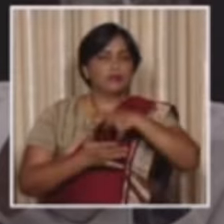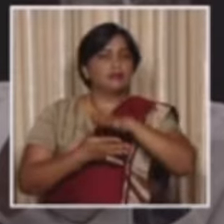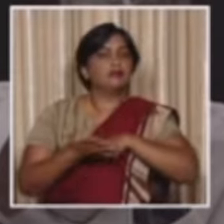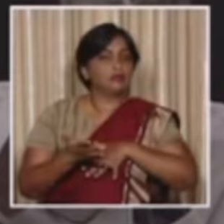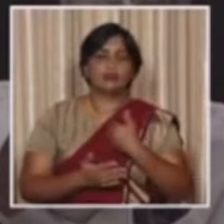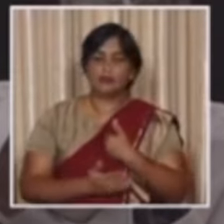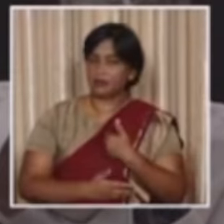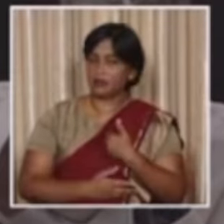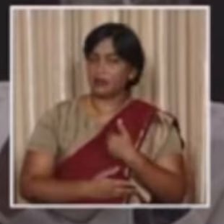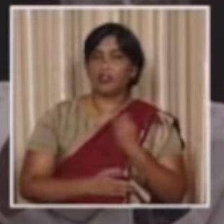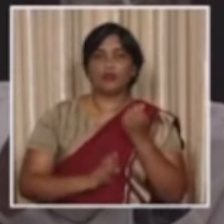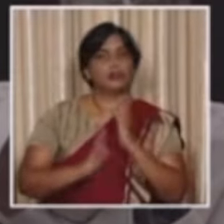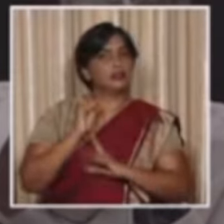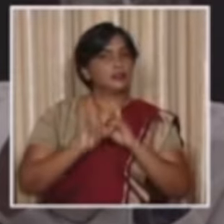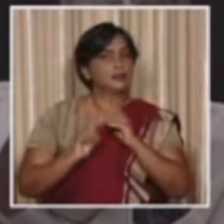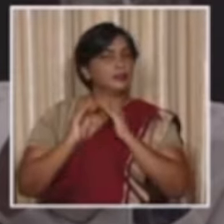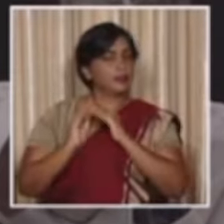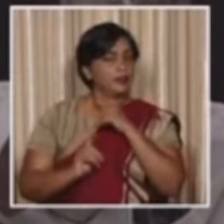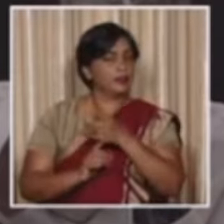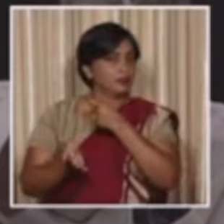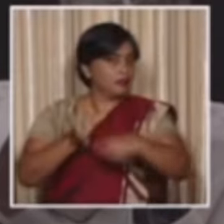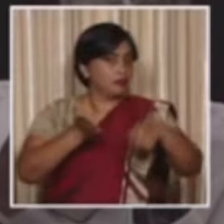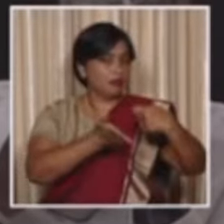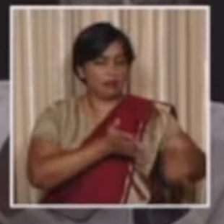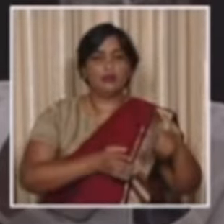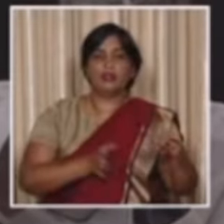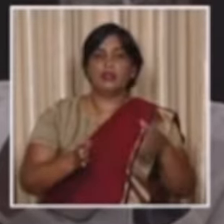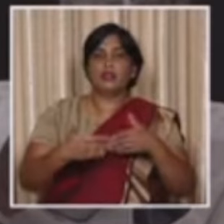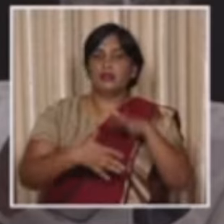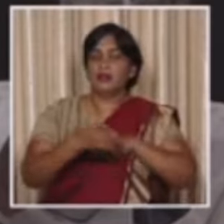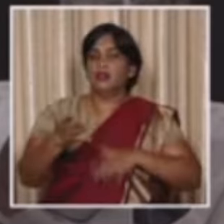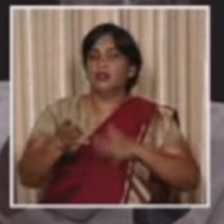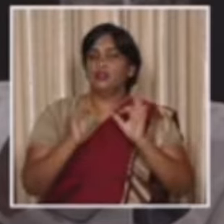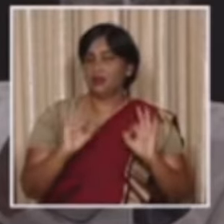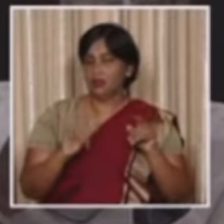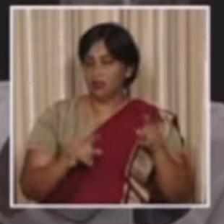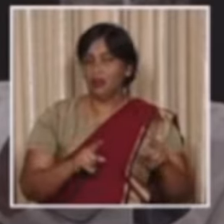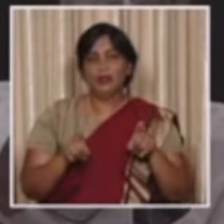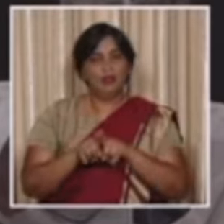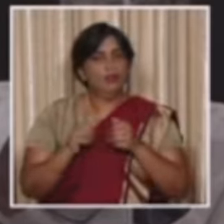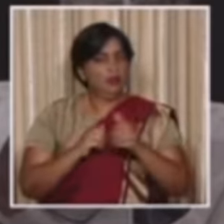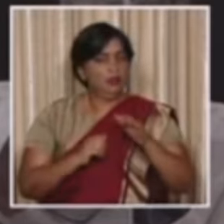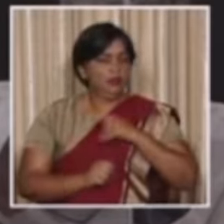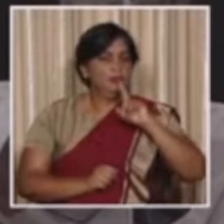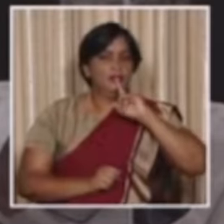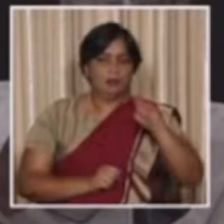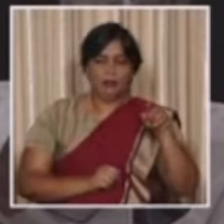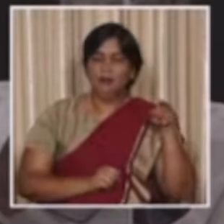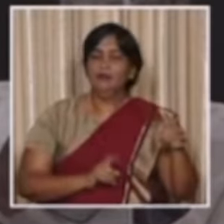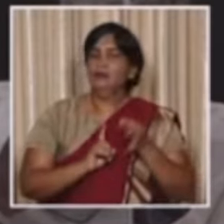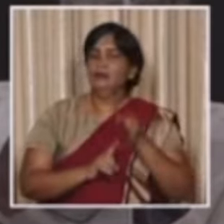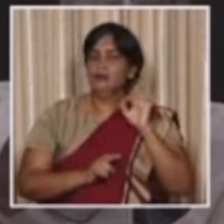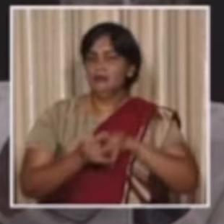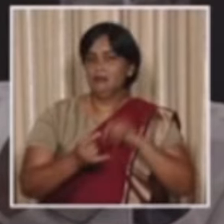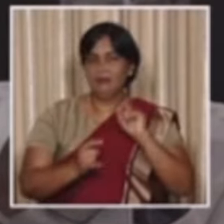සංදේශයක් මමත් මුදල් අමාත්‍යාංශයත් අසන් කළා. කැබින් පත්‍රිකාව සූදානම් කළා තිනවා. ඒ අතරතුර අපි දැන් දීලා තිනවා ජනාධිපති